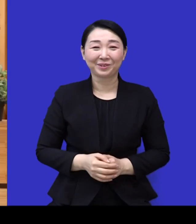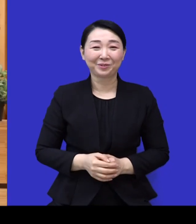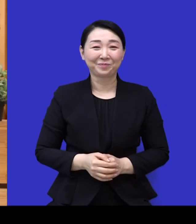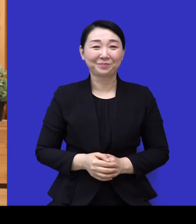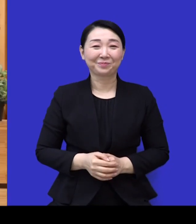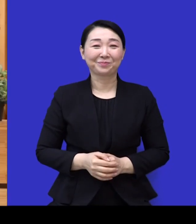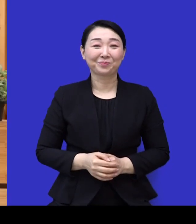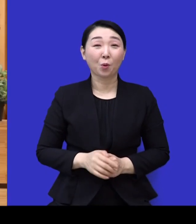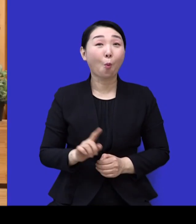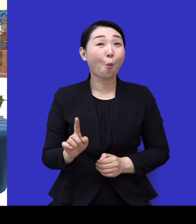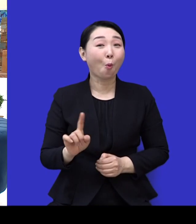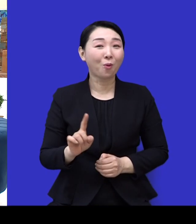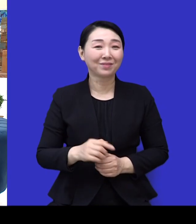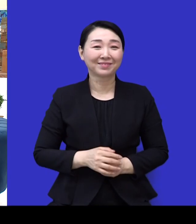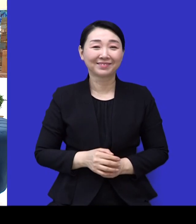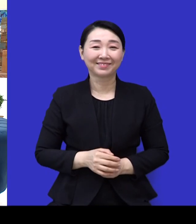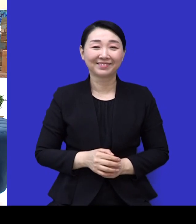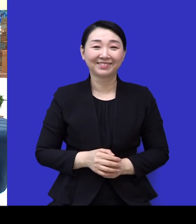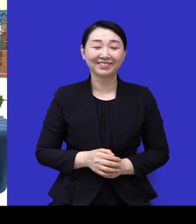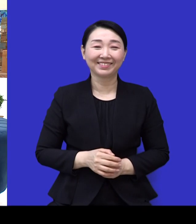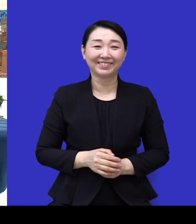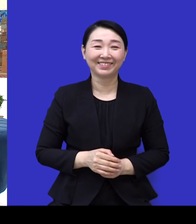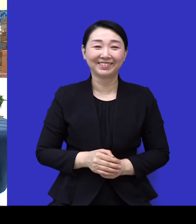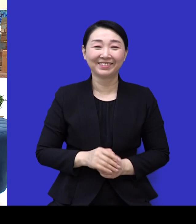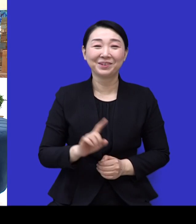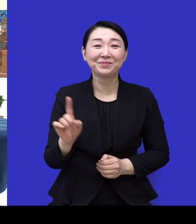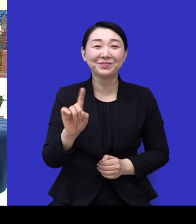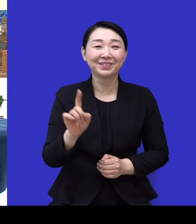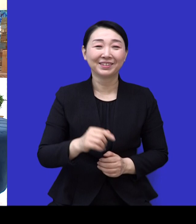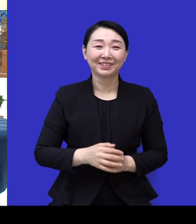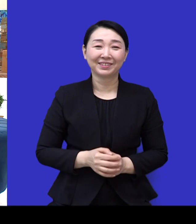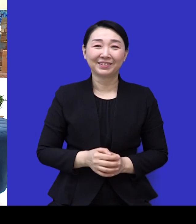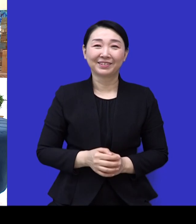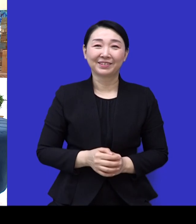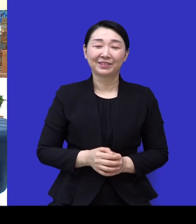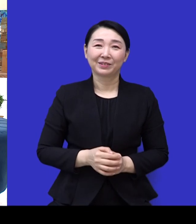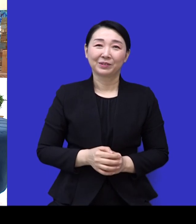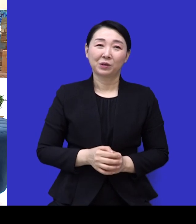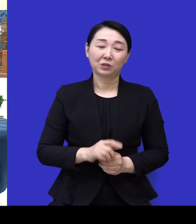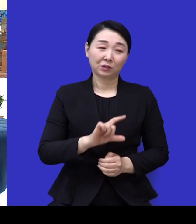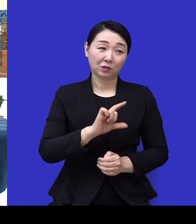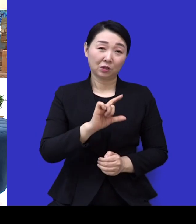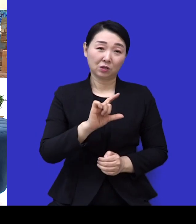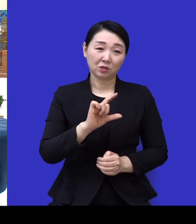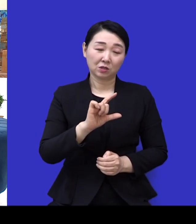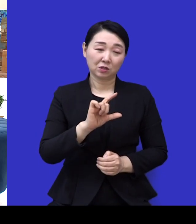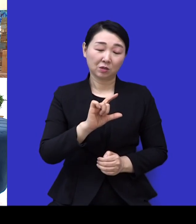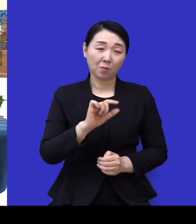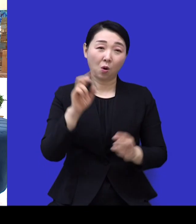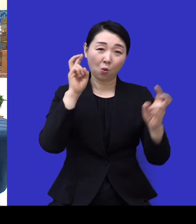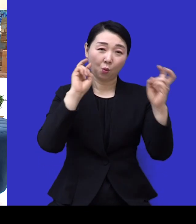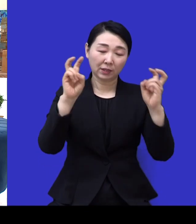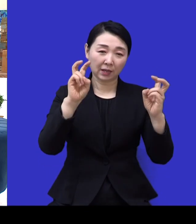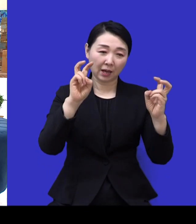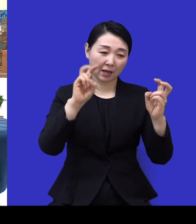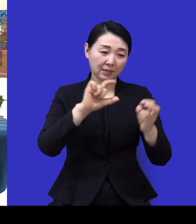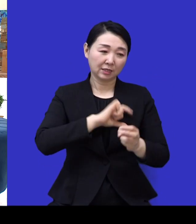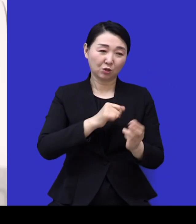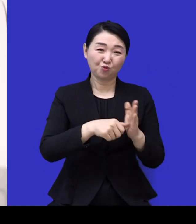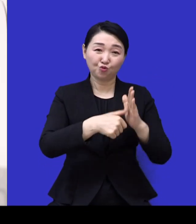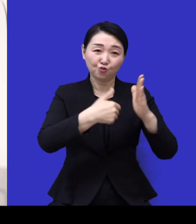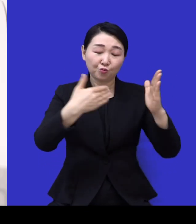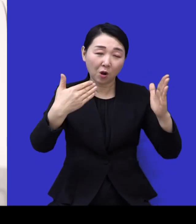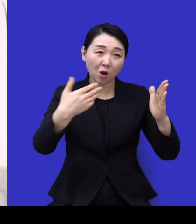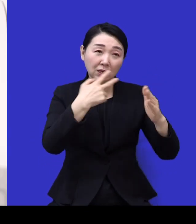하면서 네. 근데 다시 보여. 다시 보세요. 어떤 때는 한 브랜드를 살리기도 하고 심지어는 그렇죠, 그렇죠. 죽여버리기도 하거든요. 그렇죠.